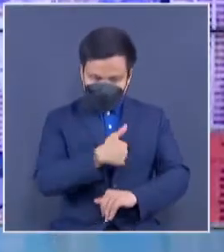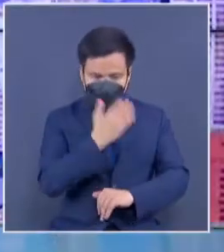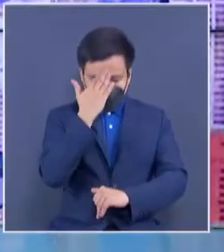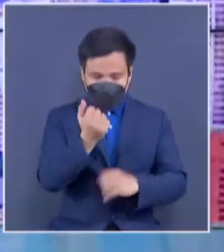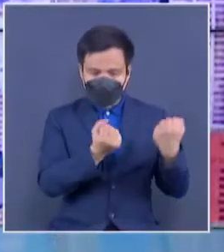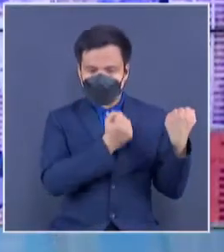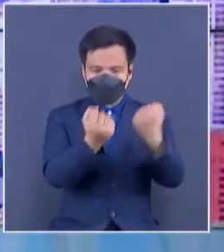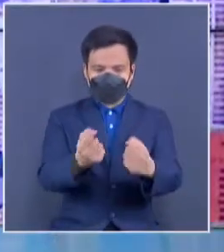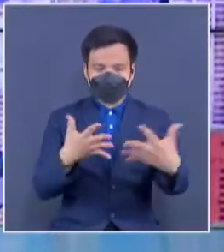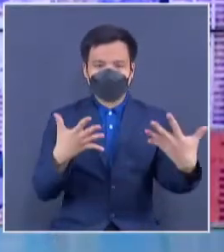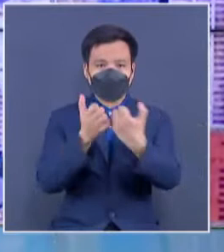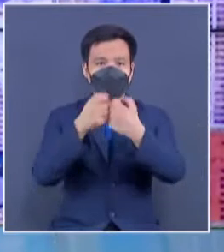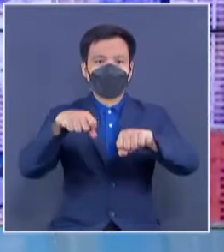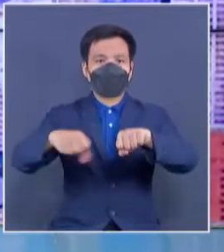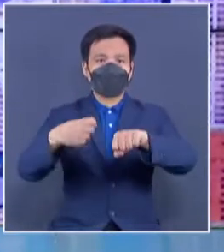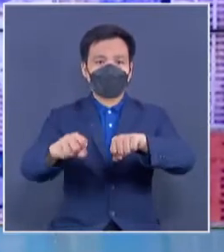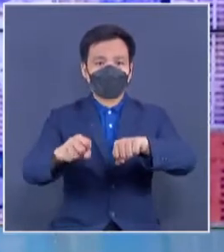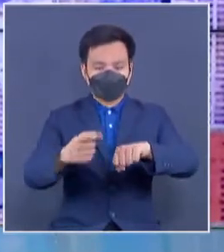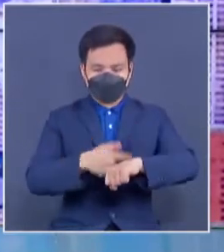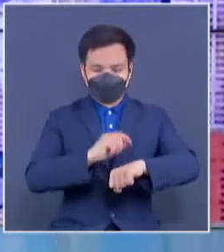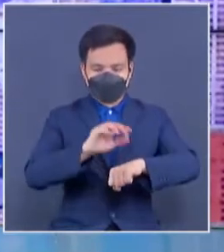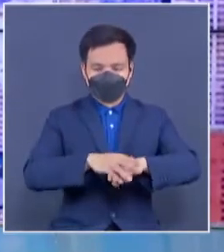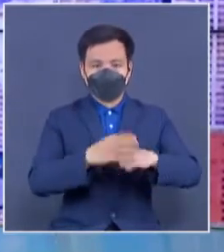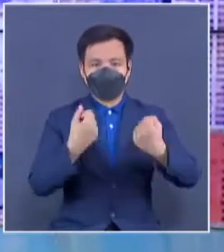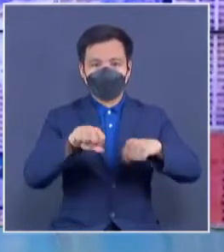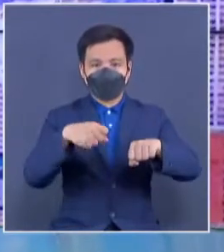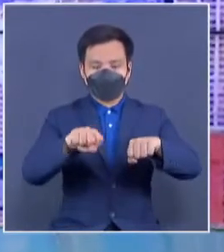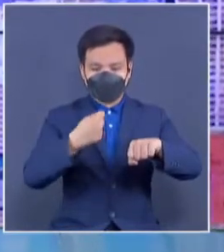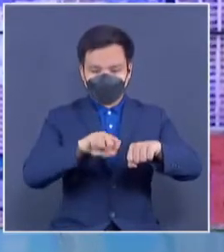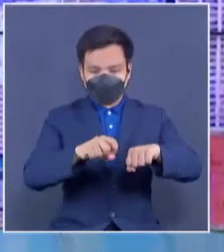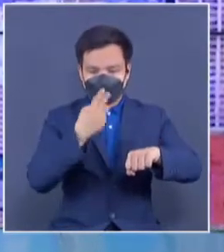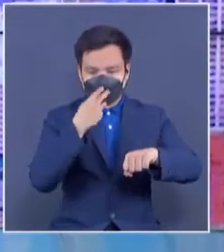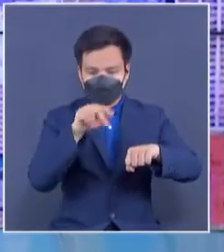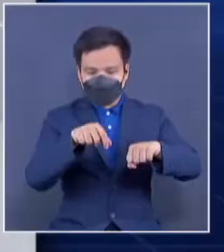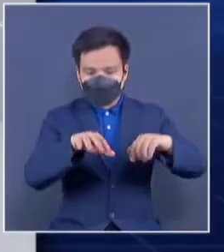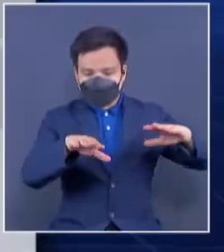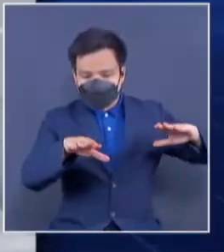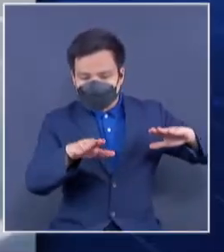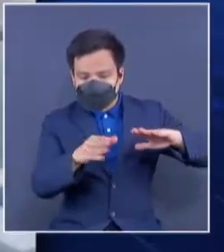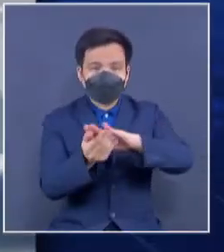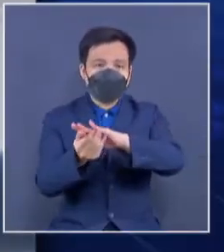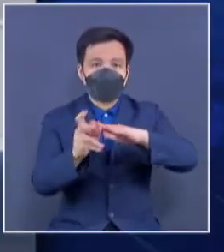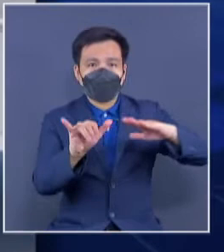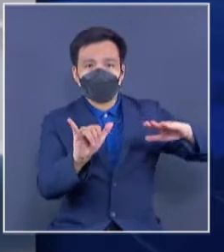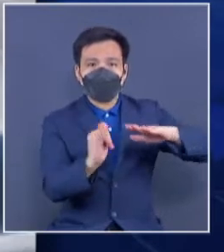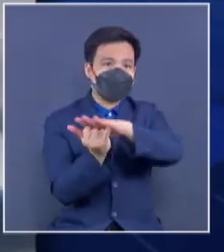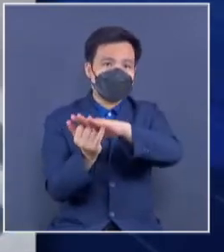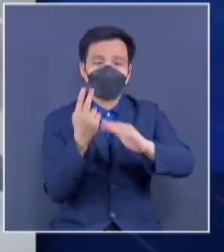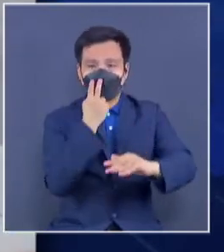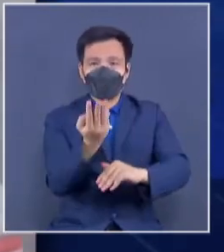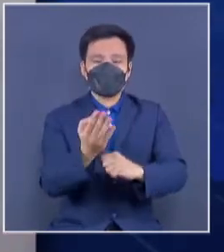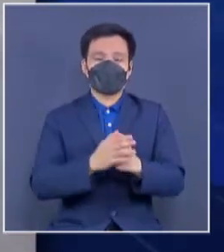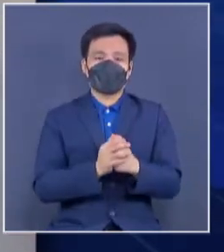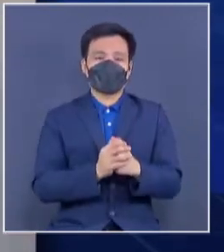มอเตอร์ไซค์แล้วจากนั้นขับทับมอเตอร์ไซค์ทับคนอีกต่างหากด้วยนะครับอ่ะนะเนี่ยครับคุณผู้ชม